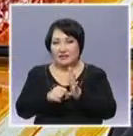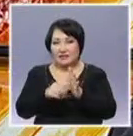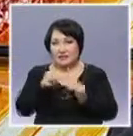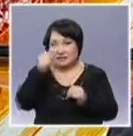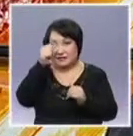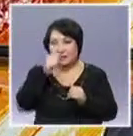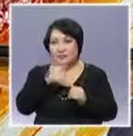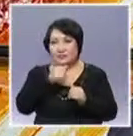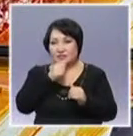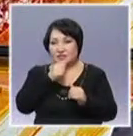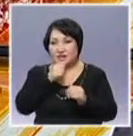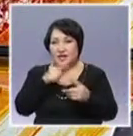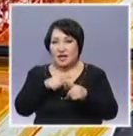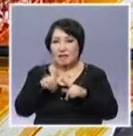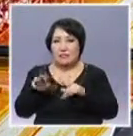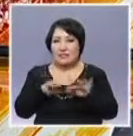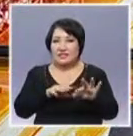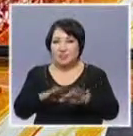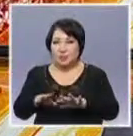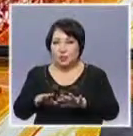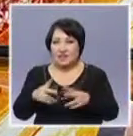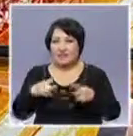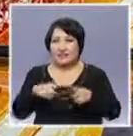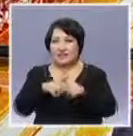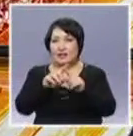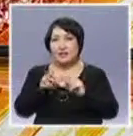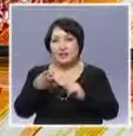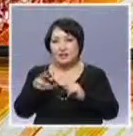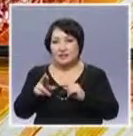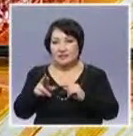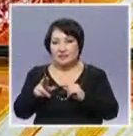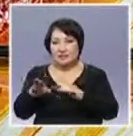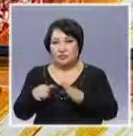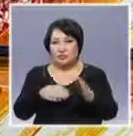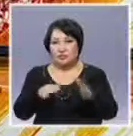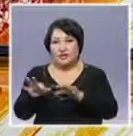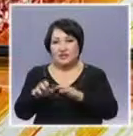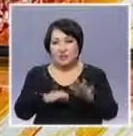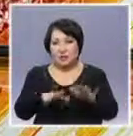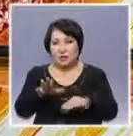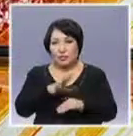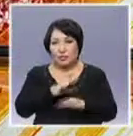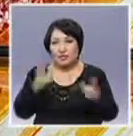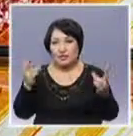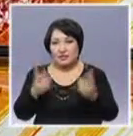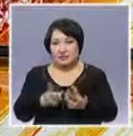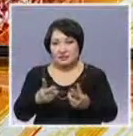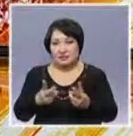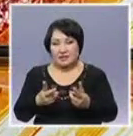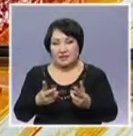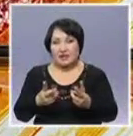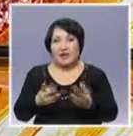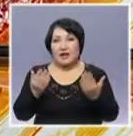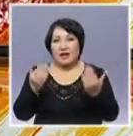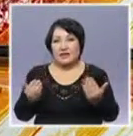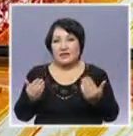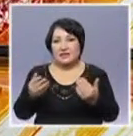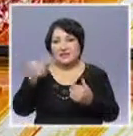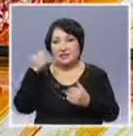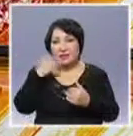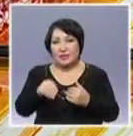жаңағы технологиялық жолдың процедураларынан өту керек. Ал енді қазіргі мынау